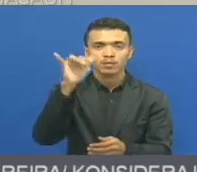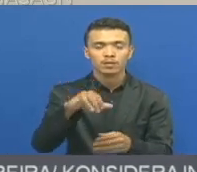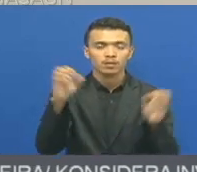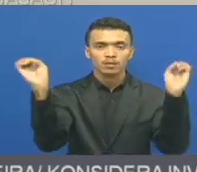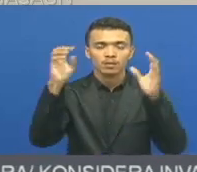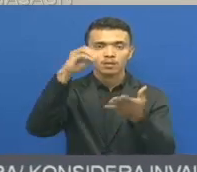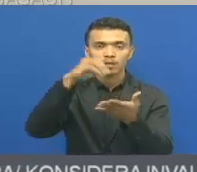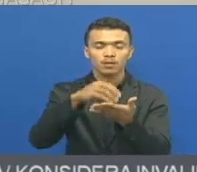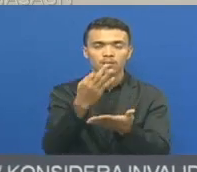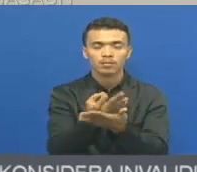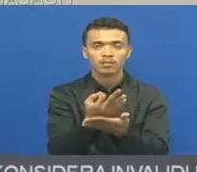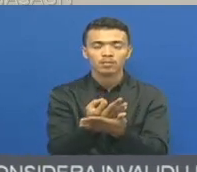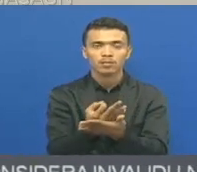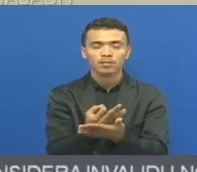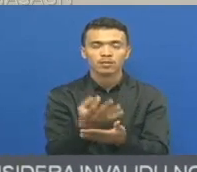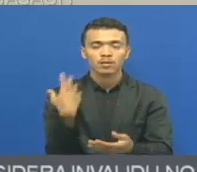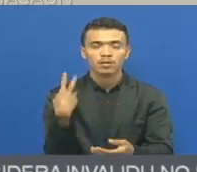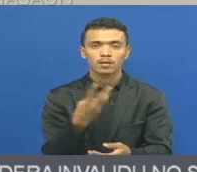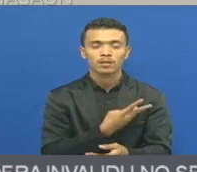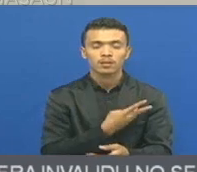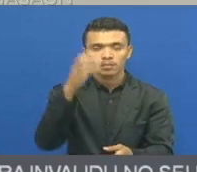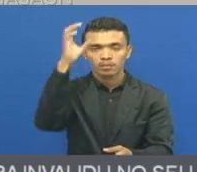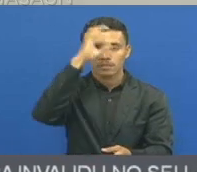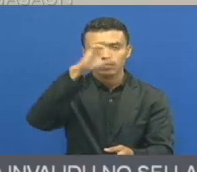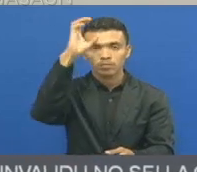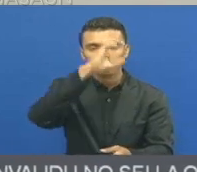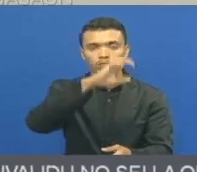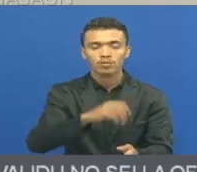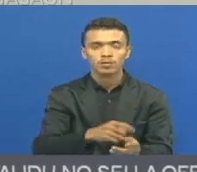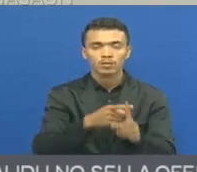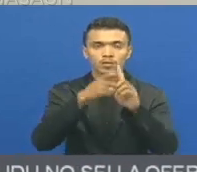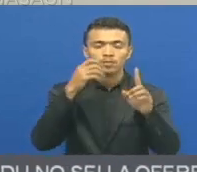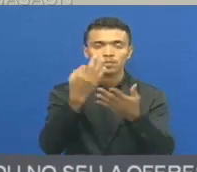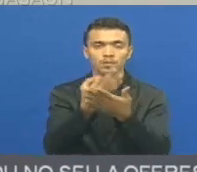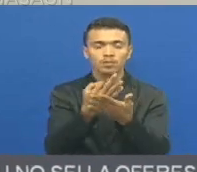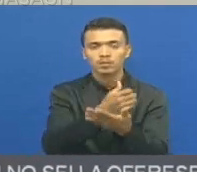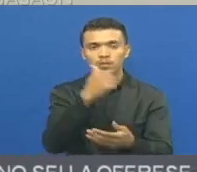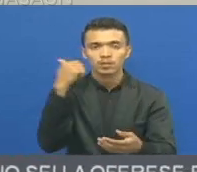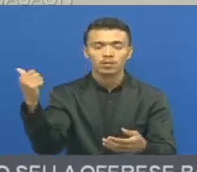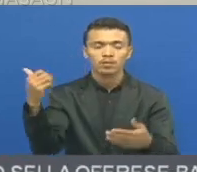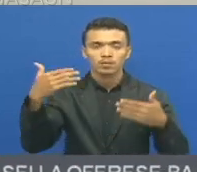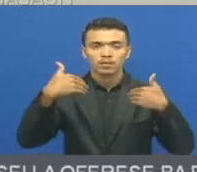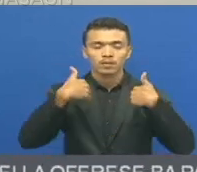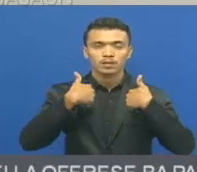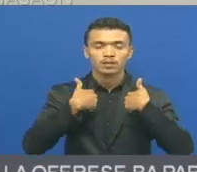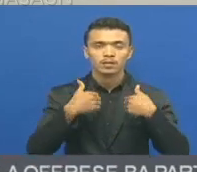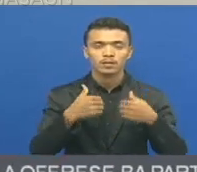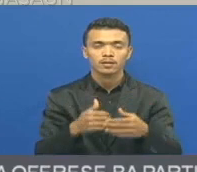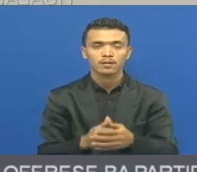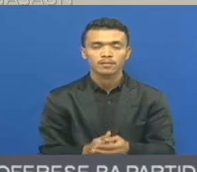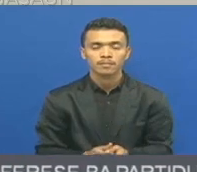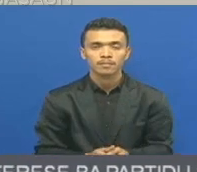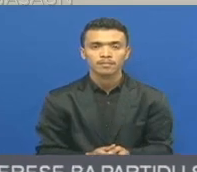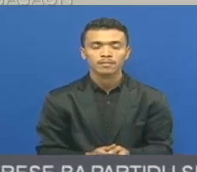tau orsamentu ba ida ne ita buka ihu si kustu seluk nebe maka iha mungkin iha liu